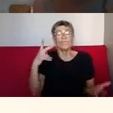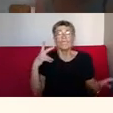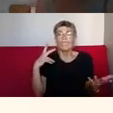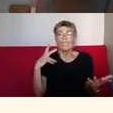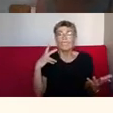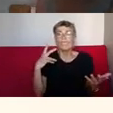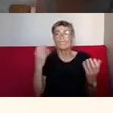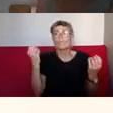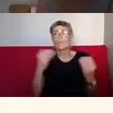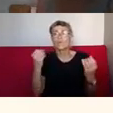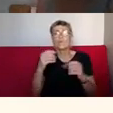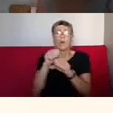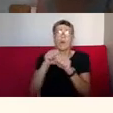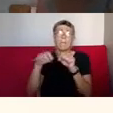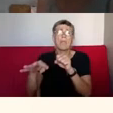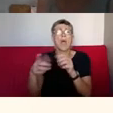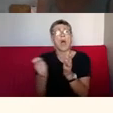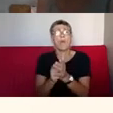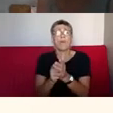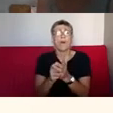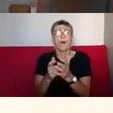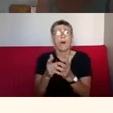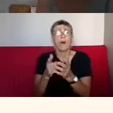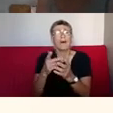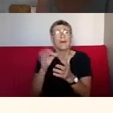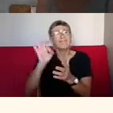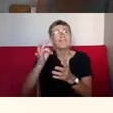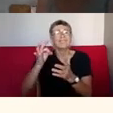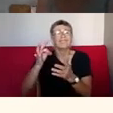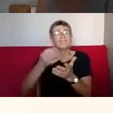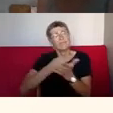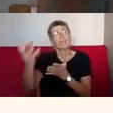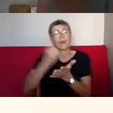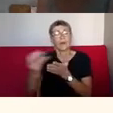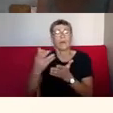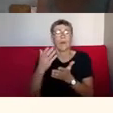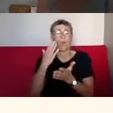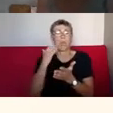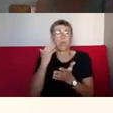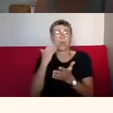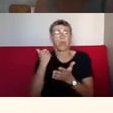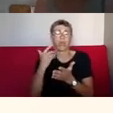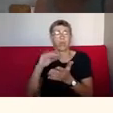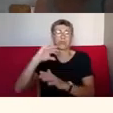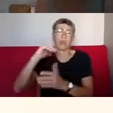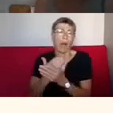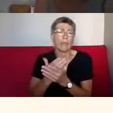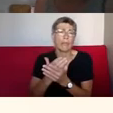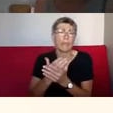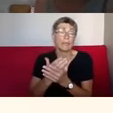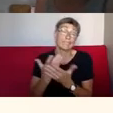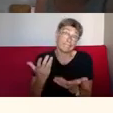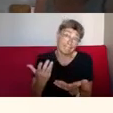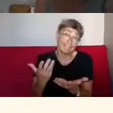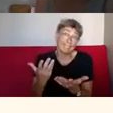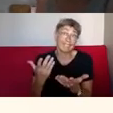souvent des médias au bout d'un certain temps, et donc dans le fait de refaire des actions régulières, une lassitude qui fait que malheureusement on a de